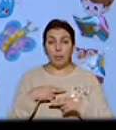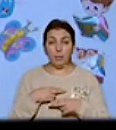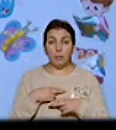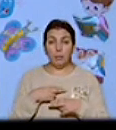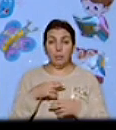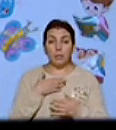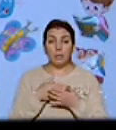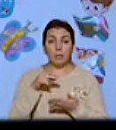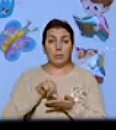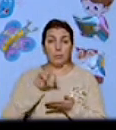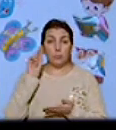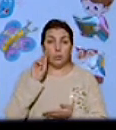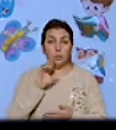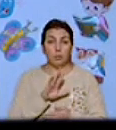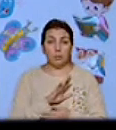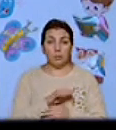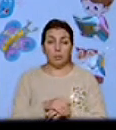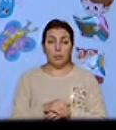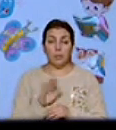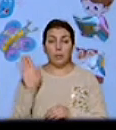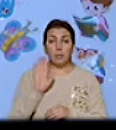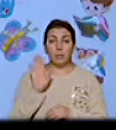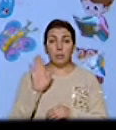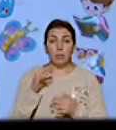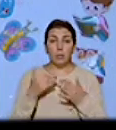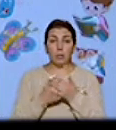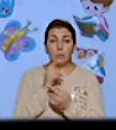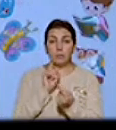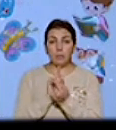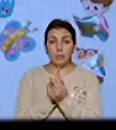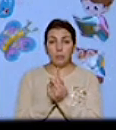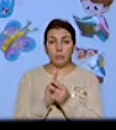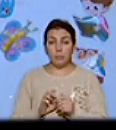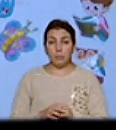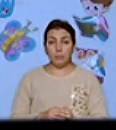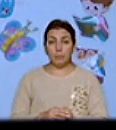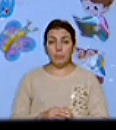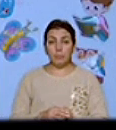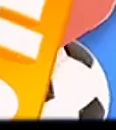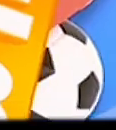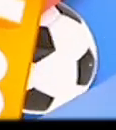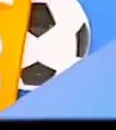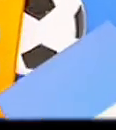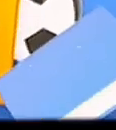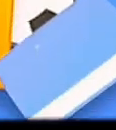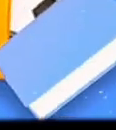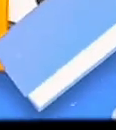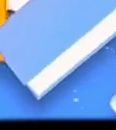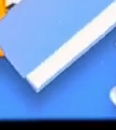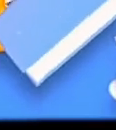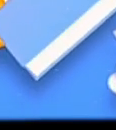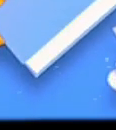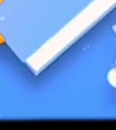и активное участие. До свидания, до новых встреч!